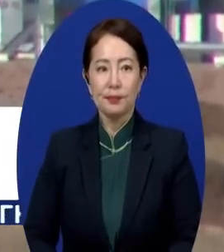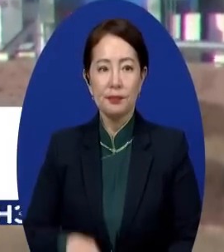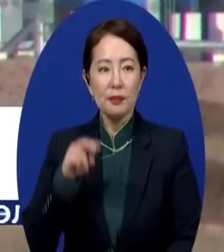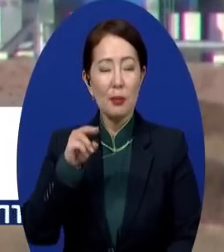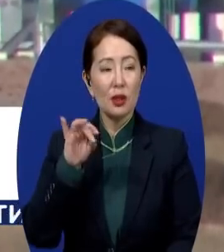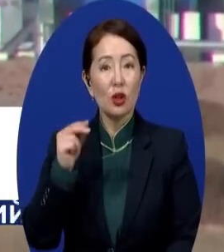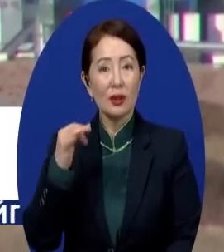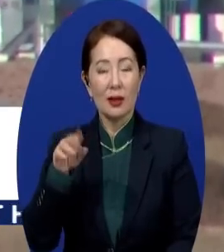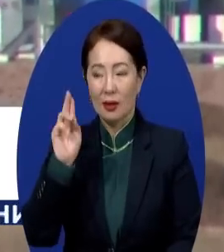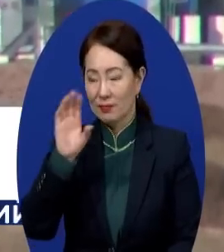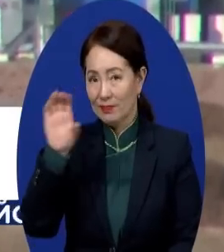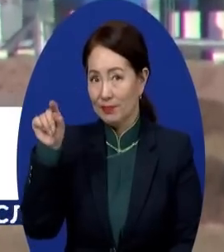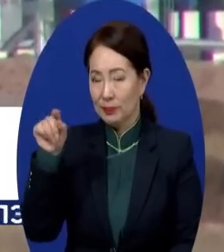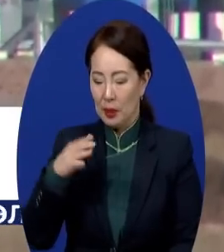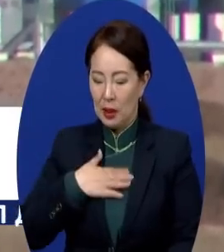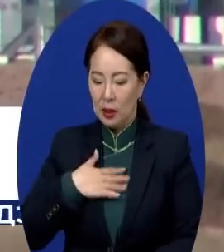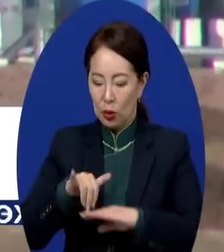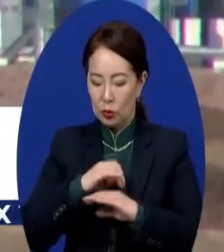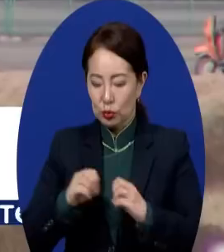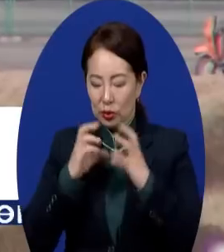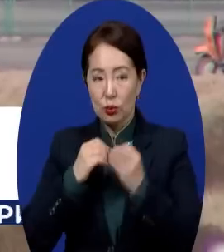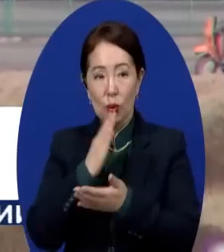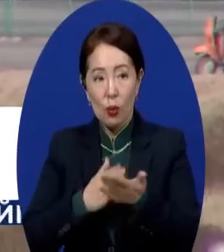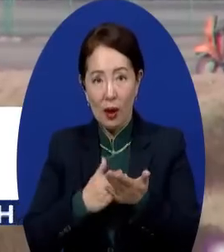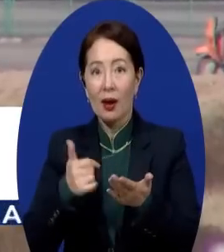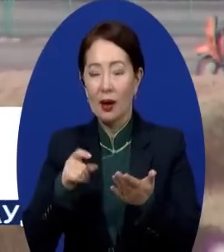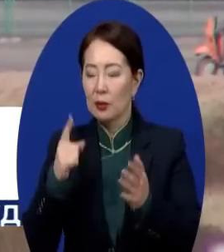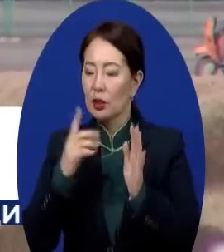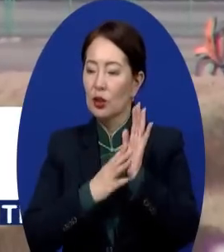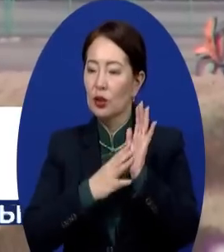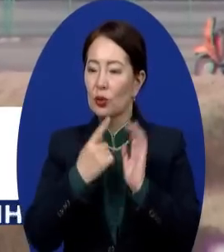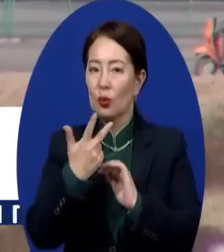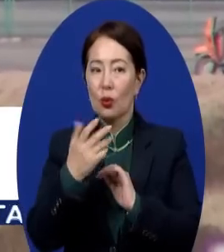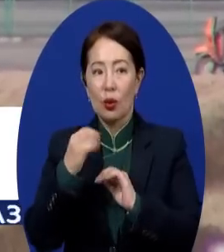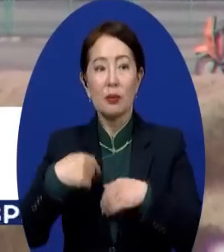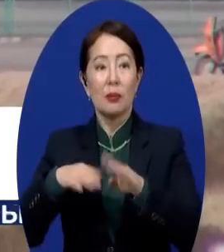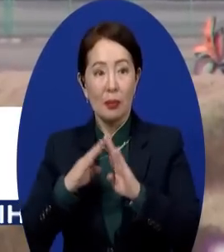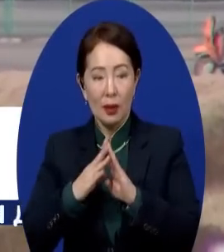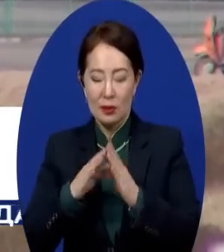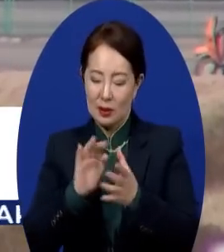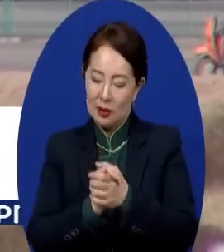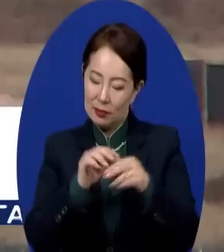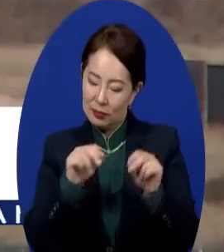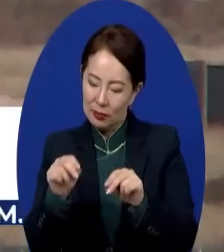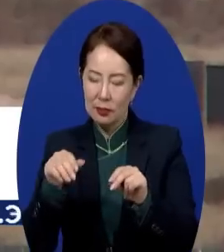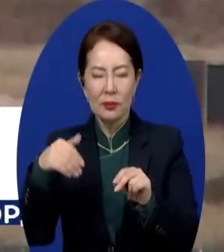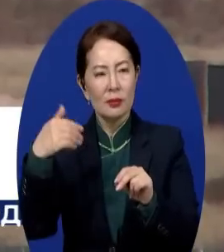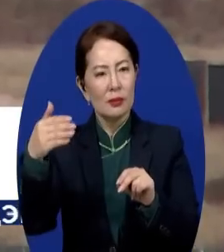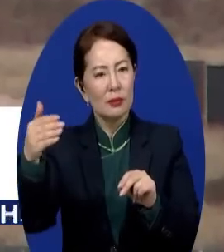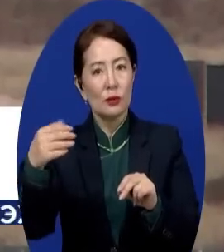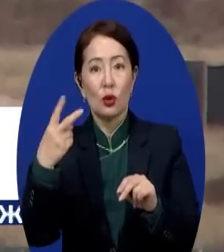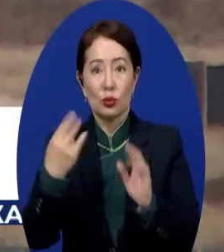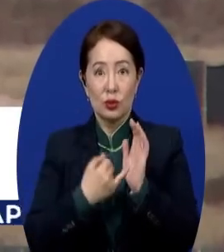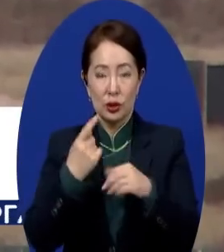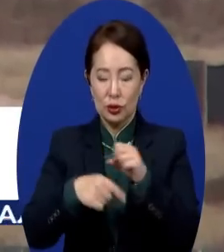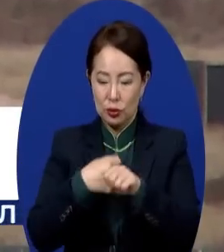PetroChina дачин тамсаг компанитай манай улс бүтээгдэхүүн хуваах гэрээг 1993 онд байгуулсан. Гэрээг үзүүлснээс хойш 26 жилийн хугацаанд түүхий тосыг бүгд